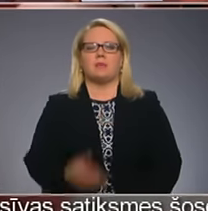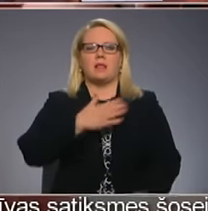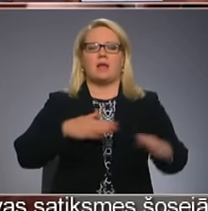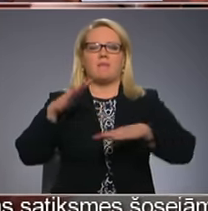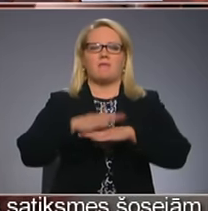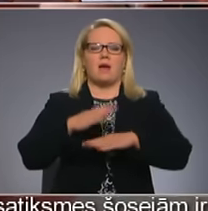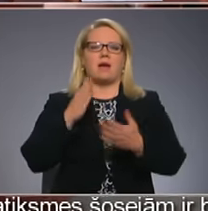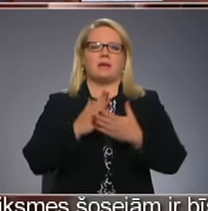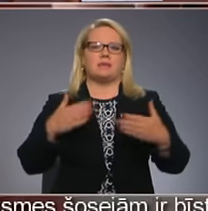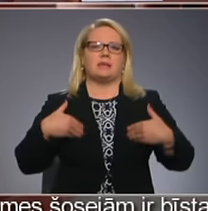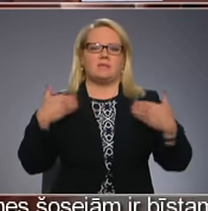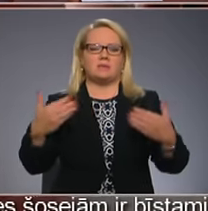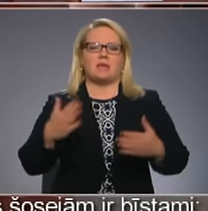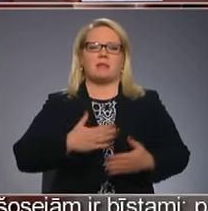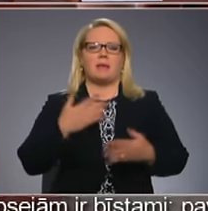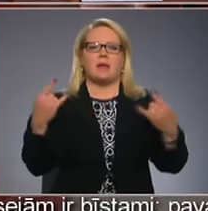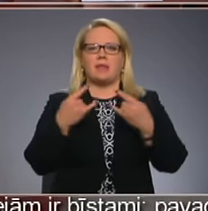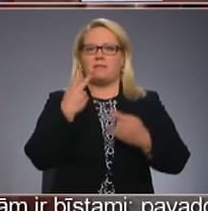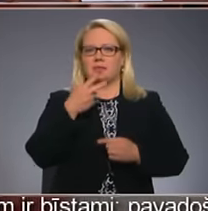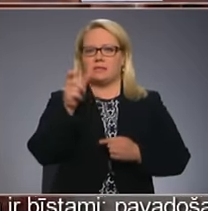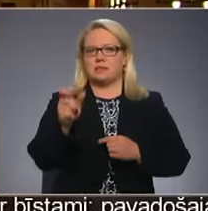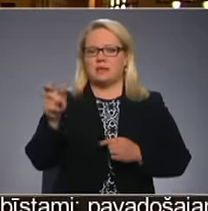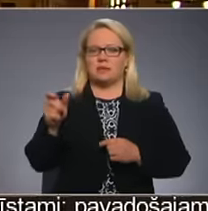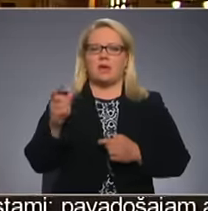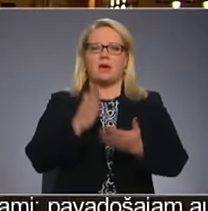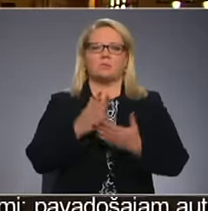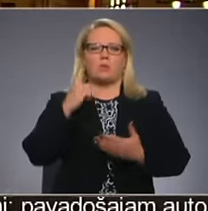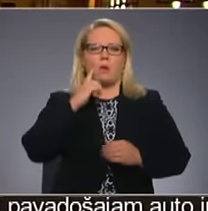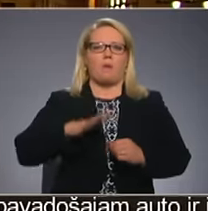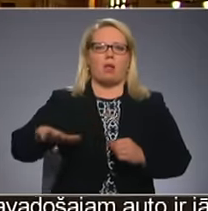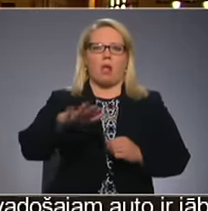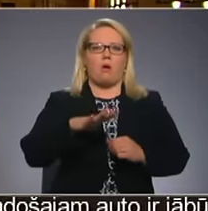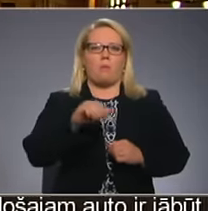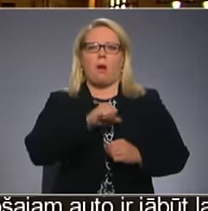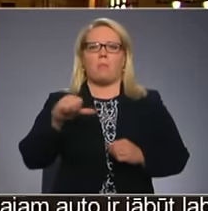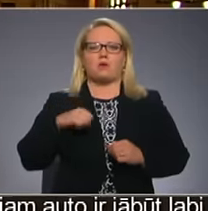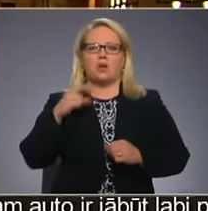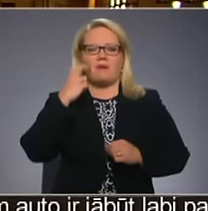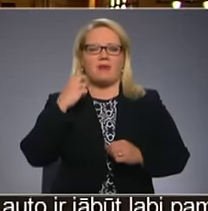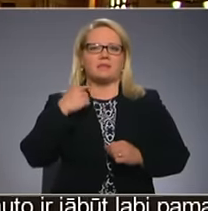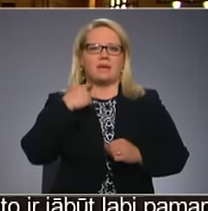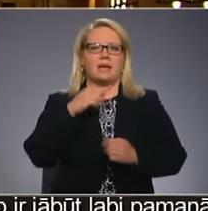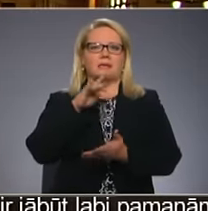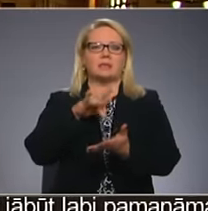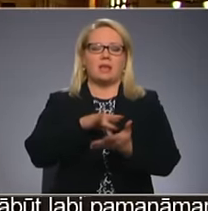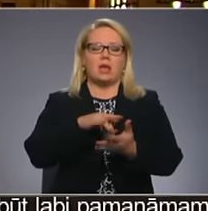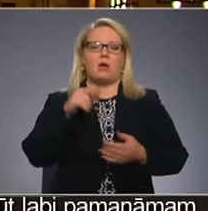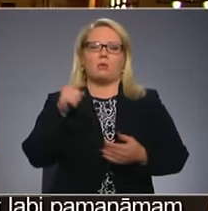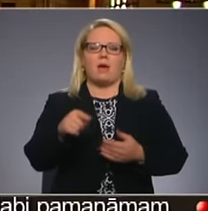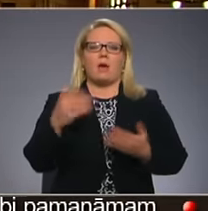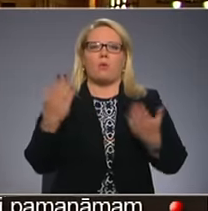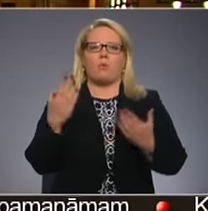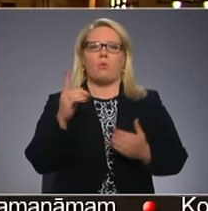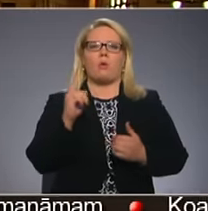Labvakar, Laura, esiet sveicināti, mīļie televīzijas skatītājs. Atrodos Doma laukumā pašā Vecrīgas sirdī, un šeit kuru